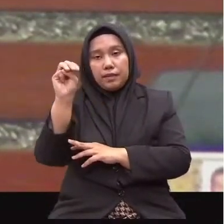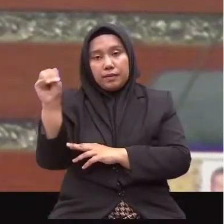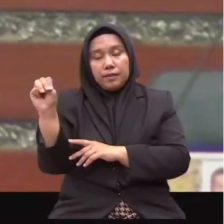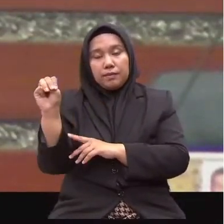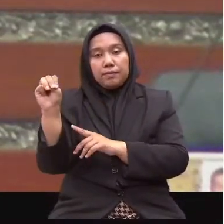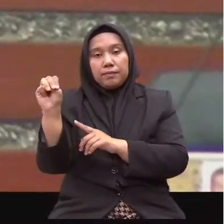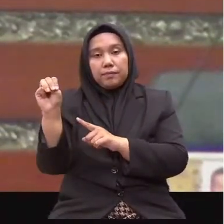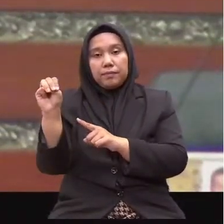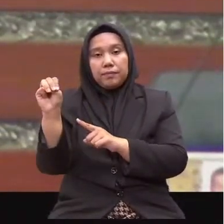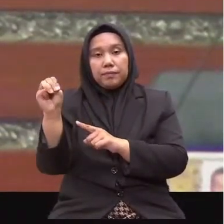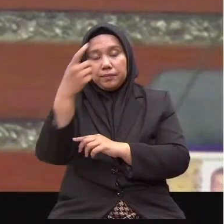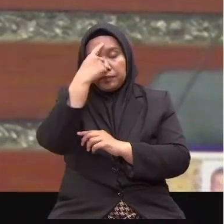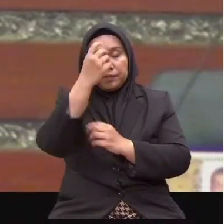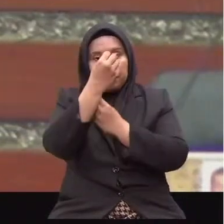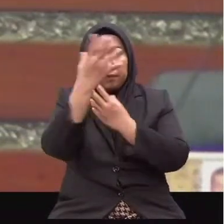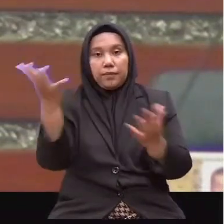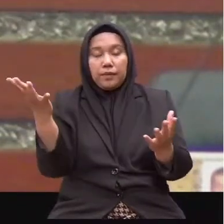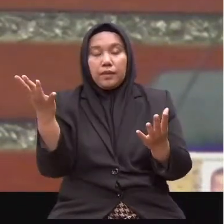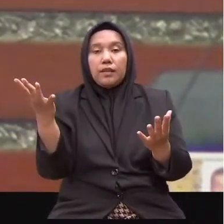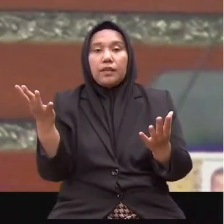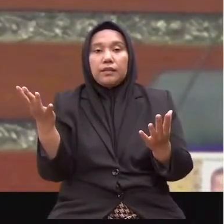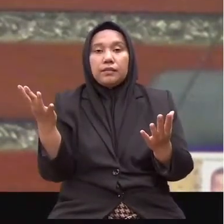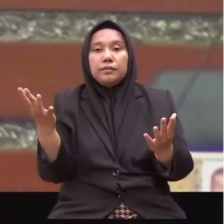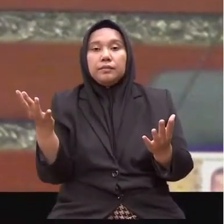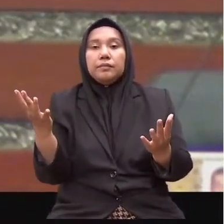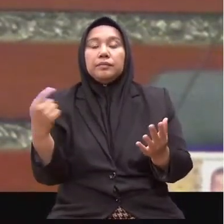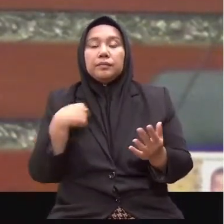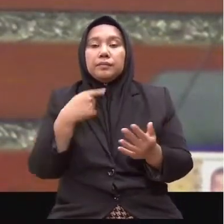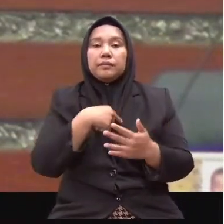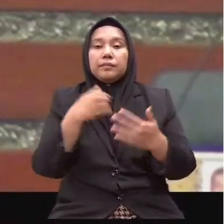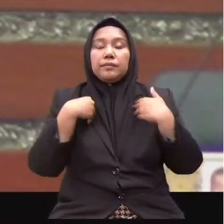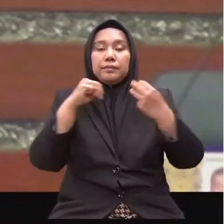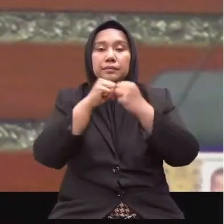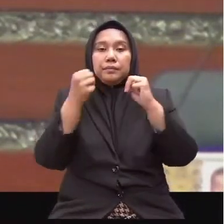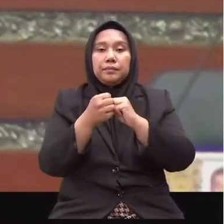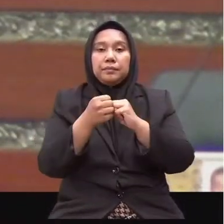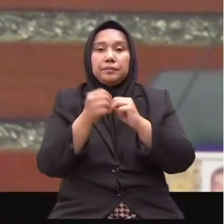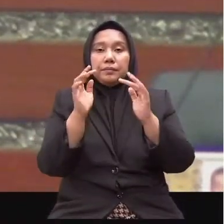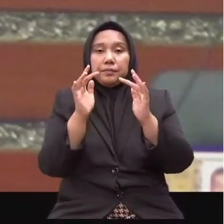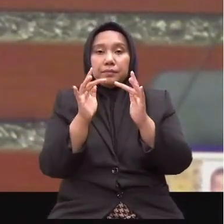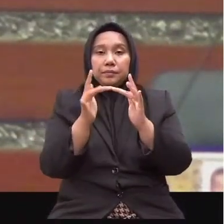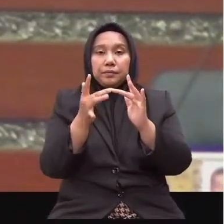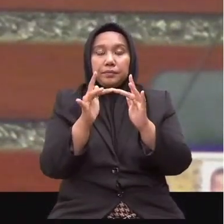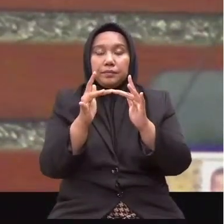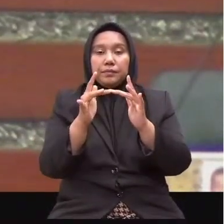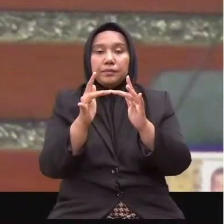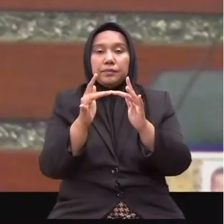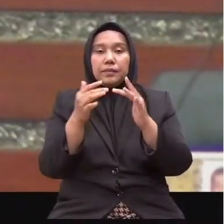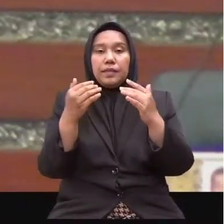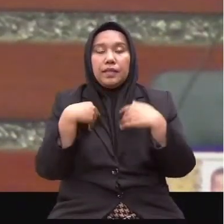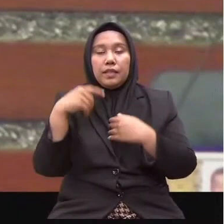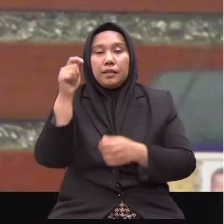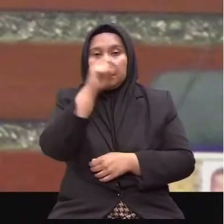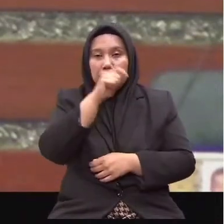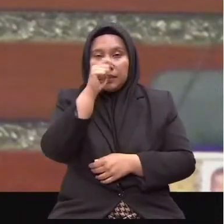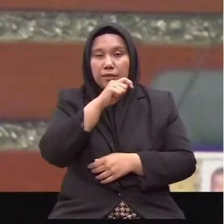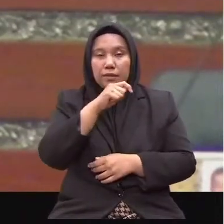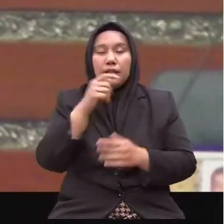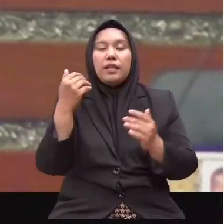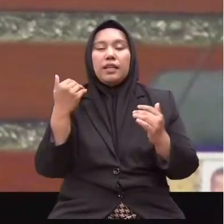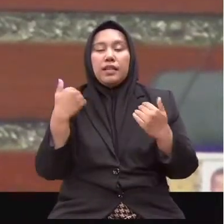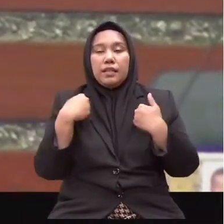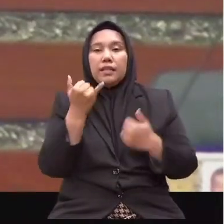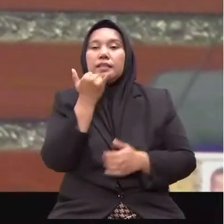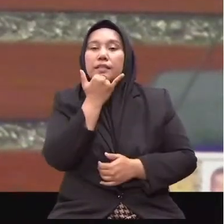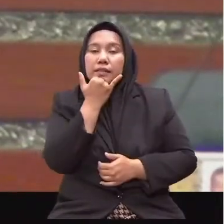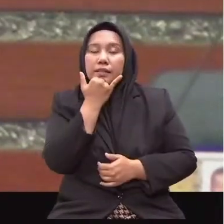untuk maklumat semua apabila kita ada masalah online ada penipuan ada kekhilafan